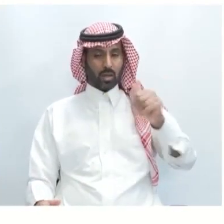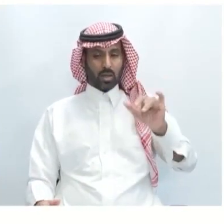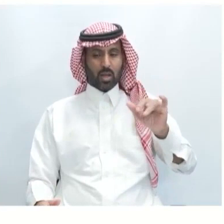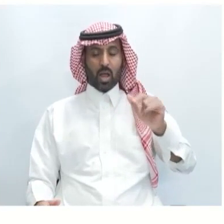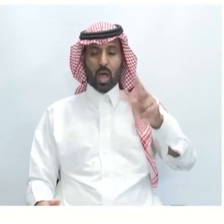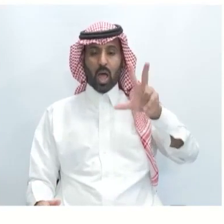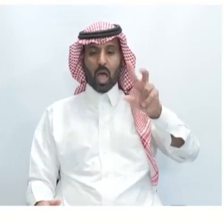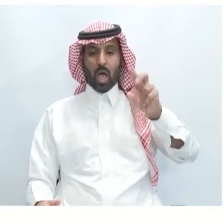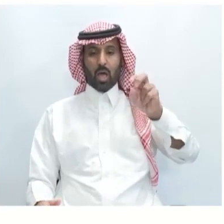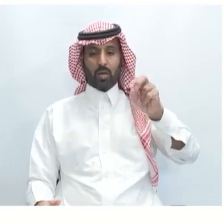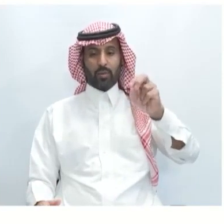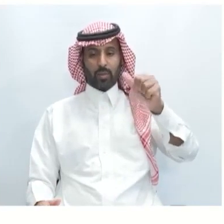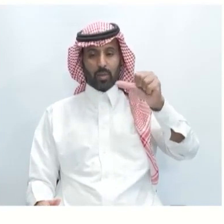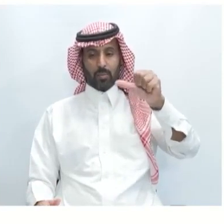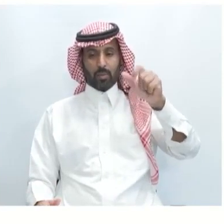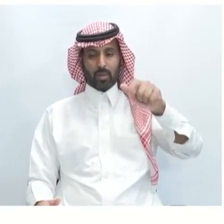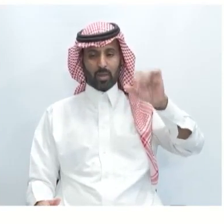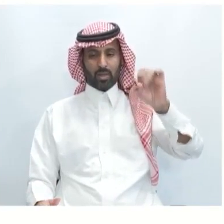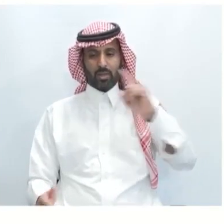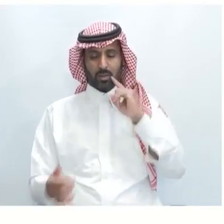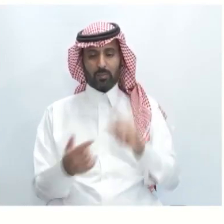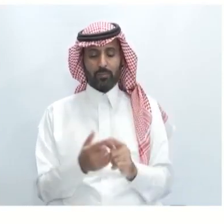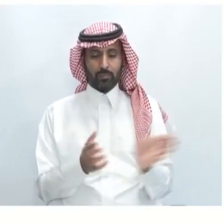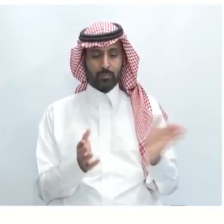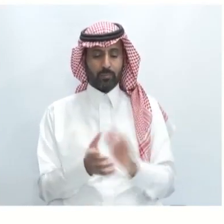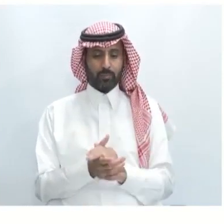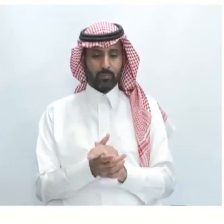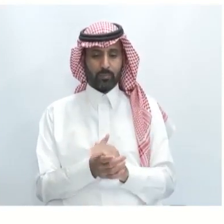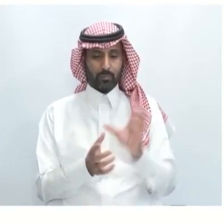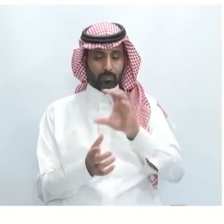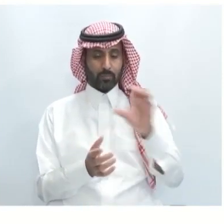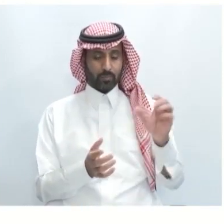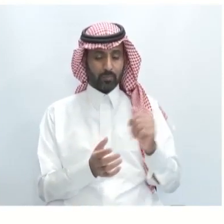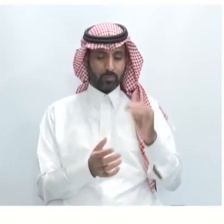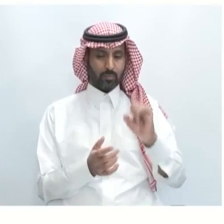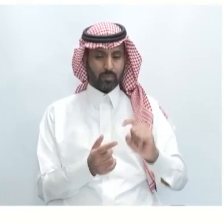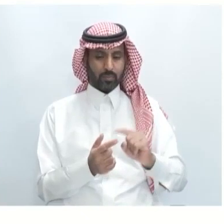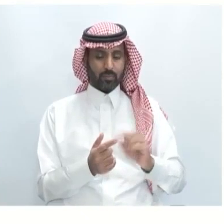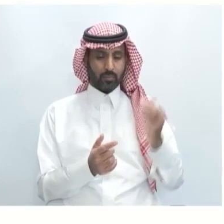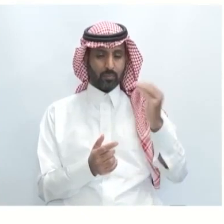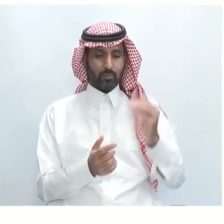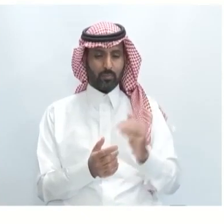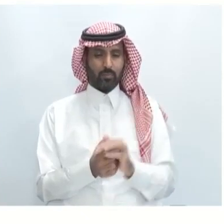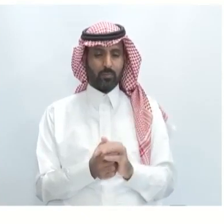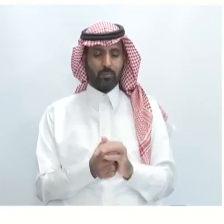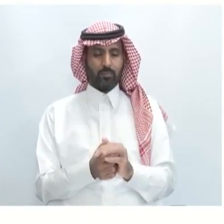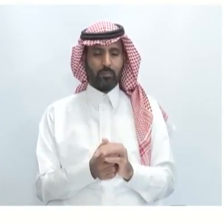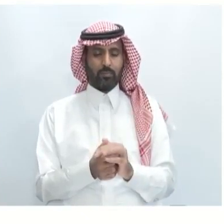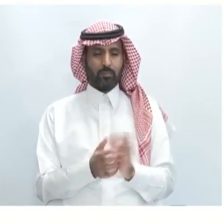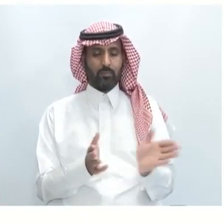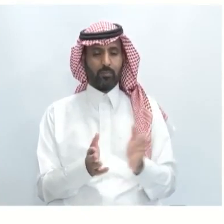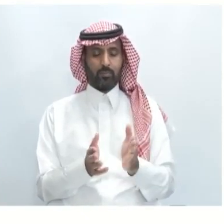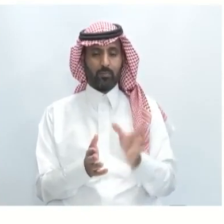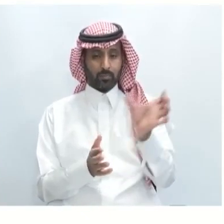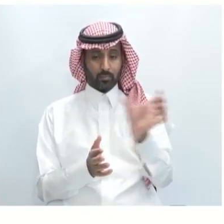لدينا كلاسين سيرين السستين اللايسين حمض الجلوتاميك جلوتامين الفالين وفينيل